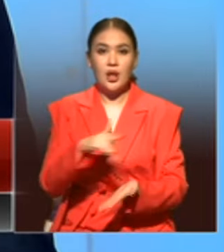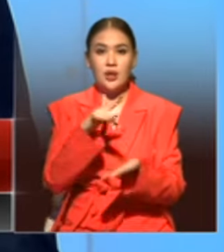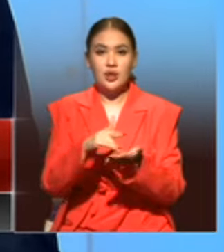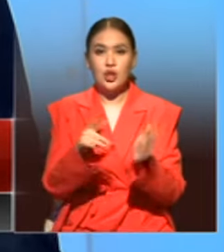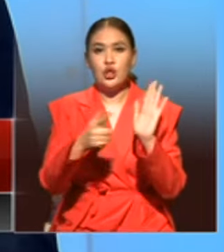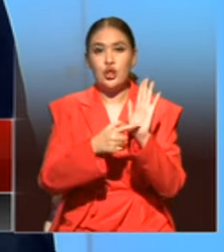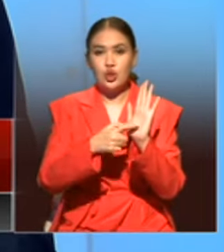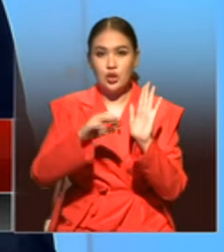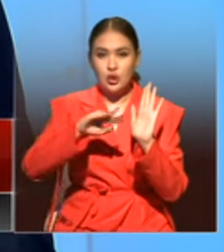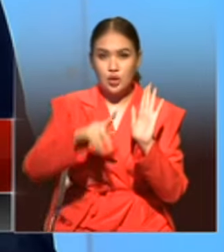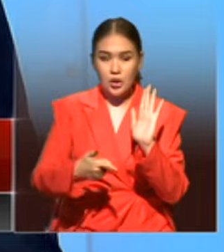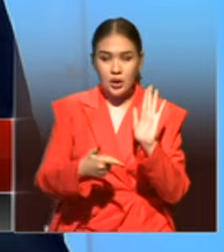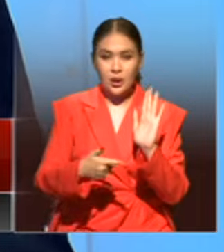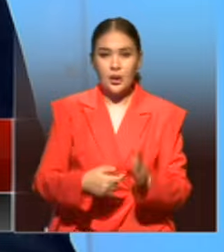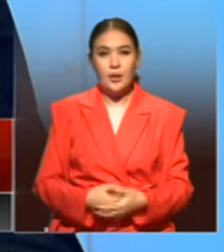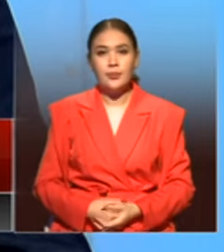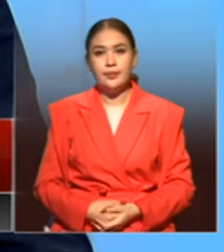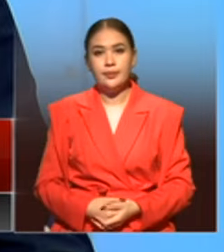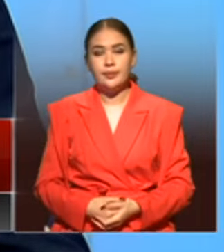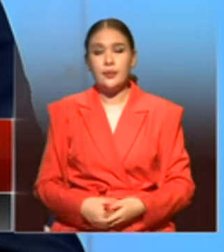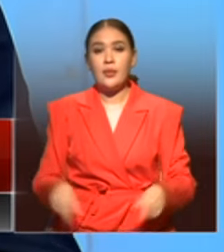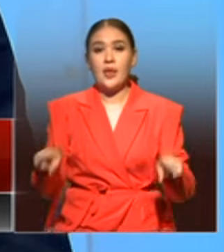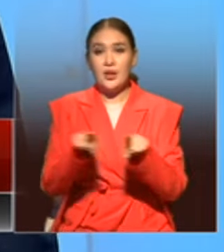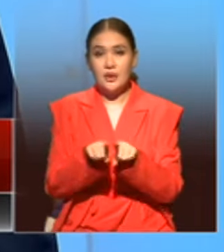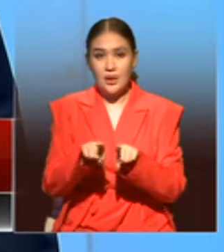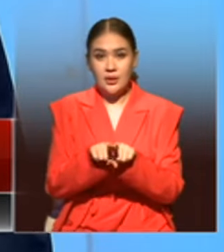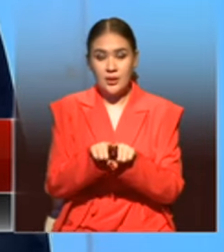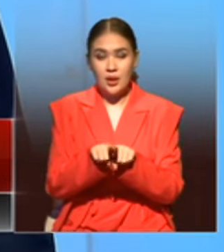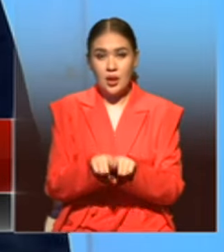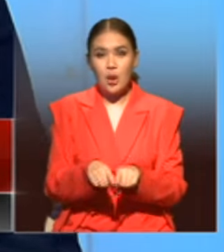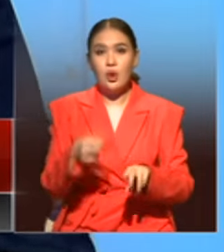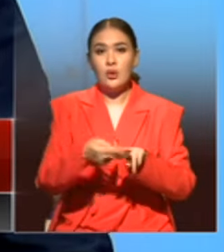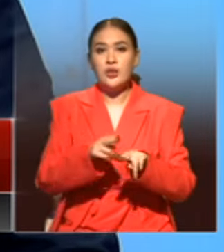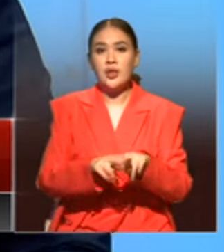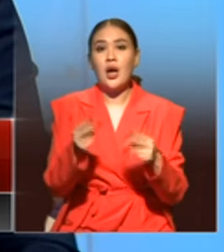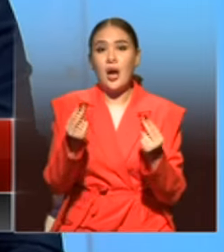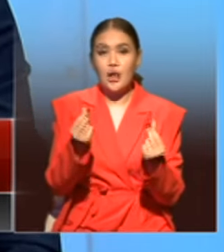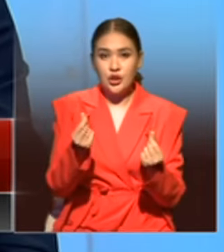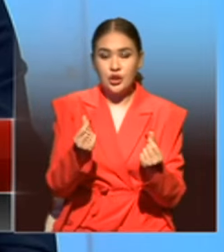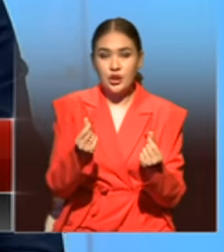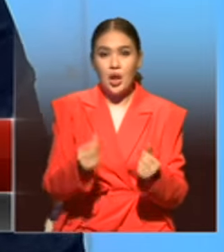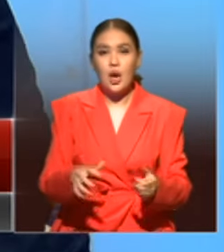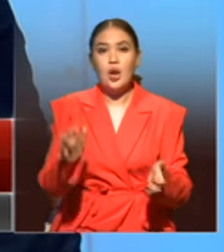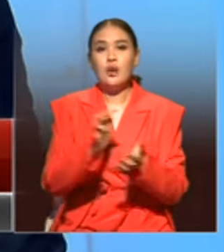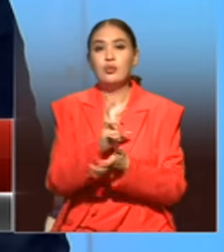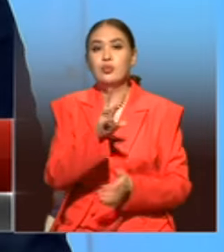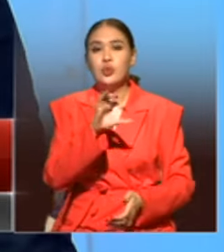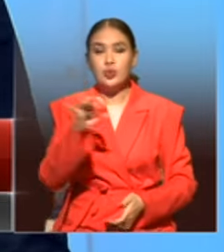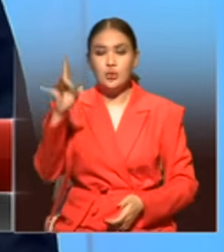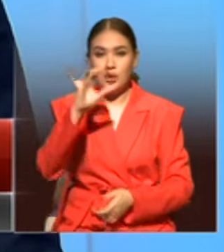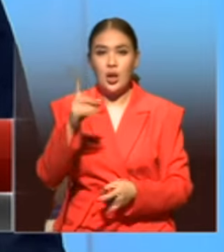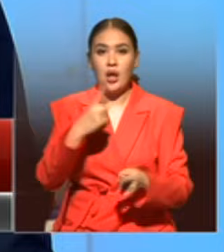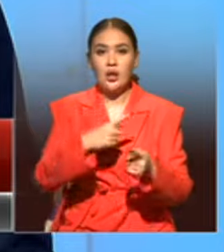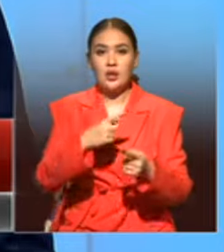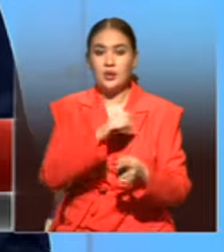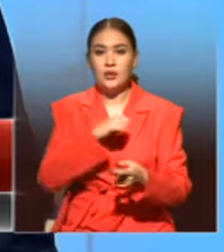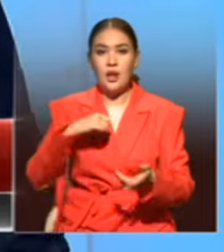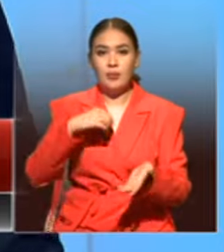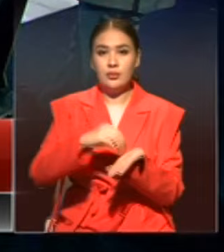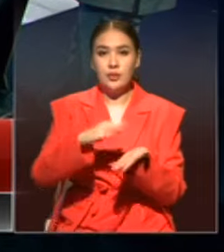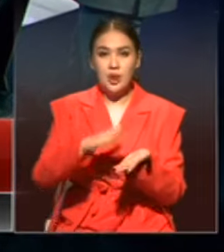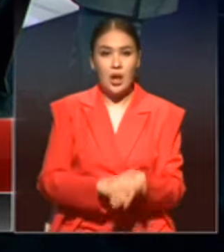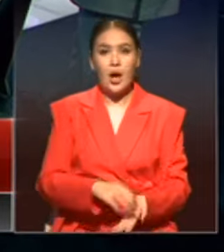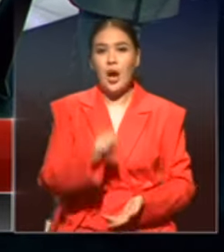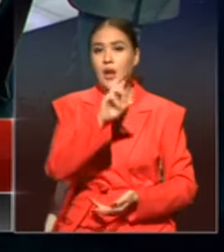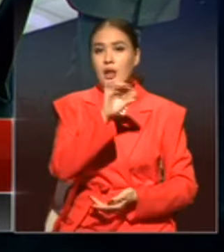700 теңгенің үстіне шықты деген сияқты. Және де осы қаражатты қоқыс шығаратын ұйым алады. Оны әкімдік те алмайды, оны министрлік